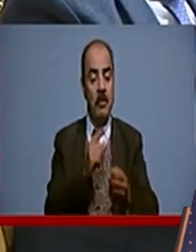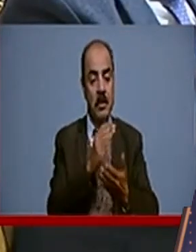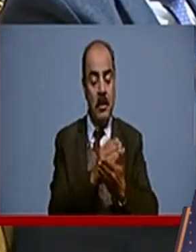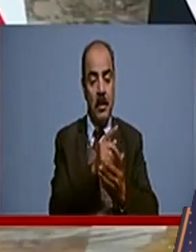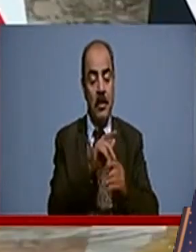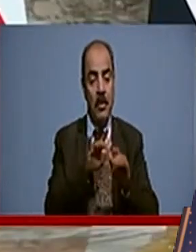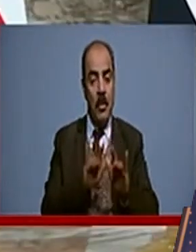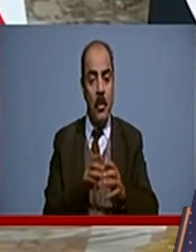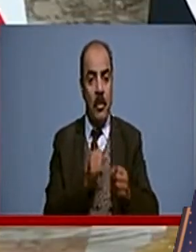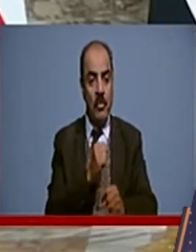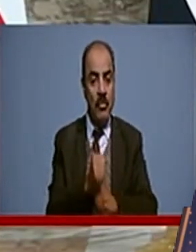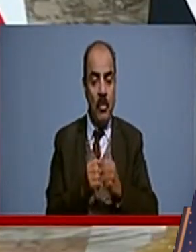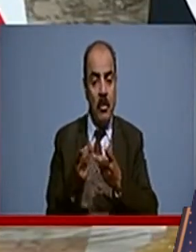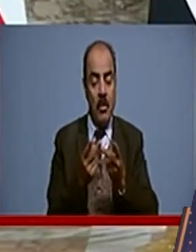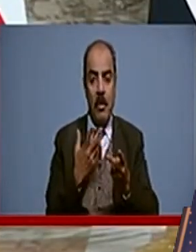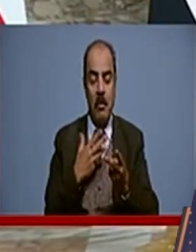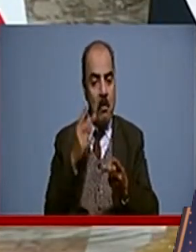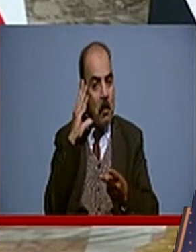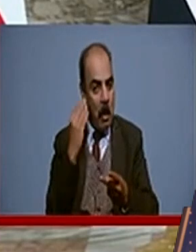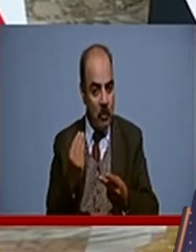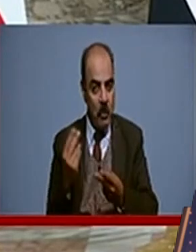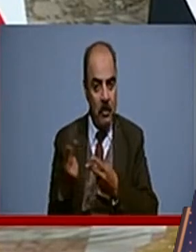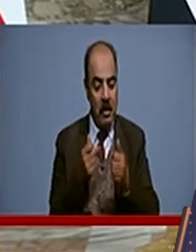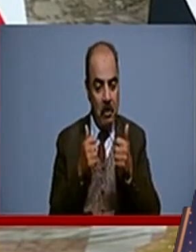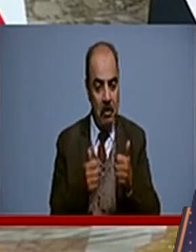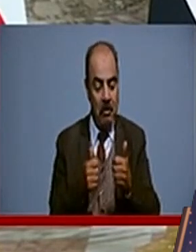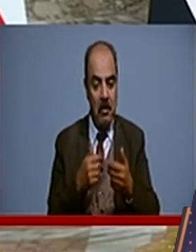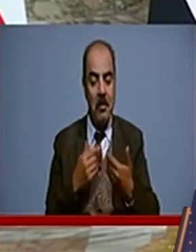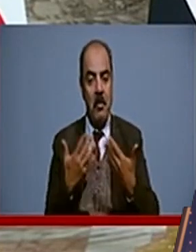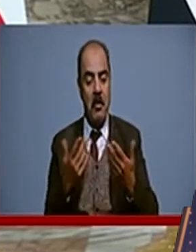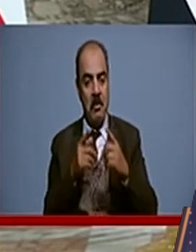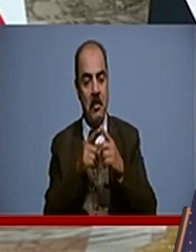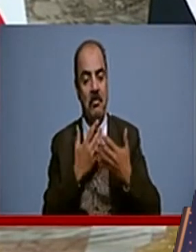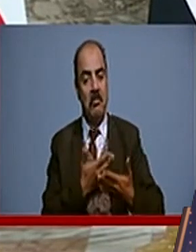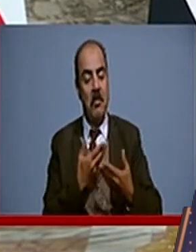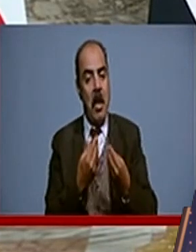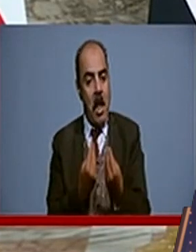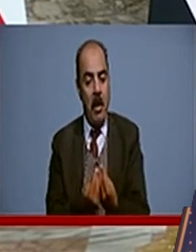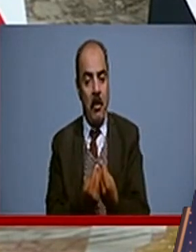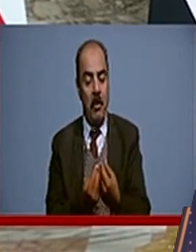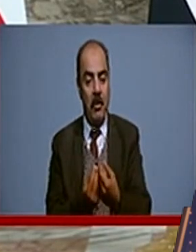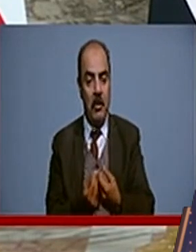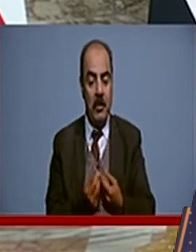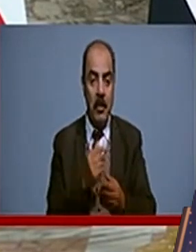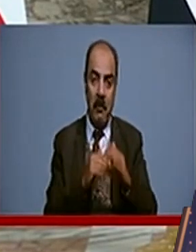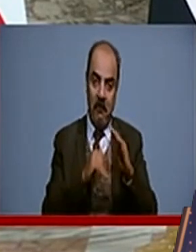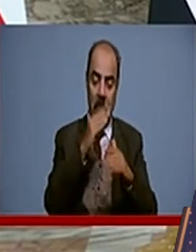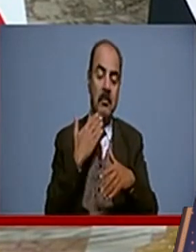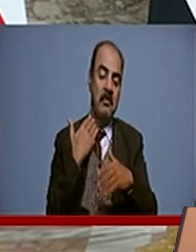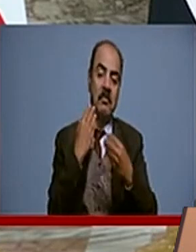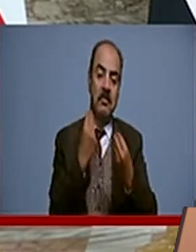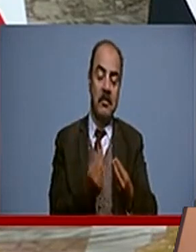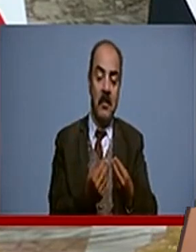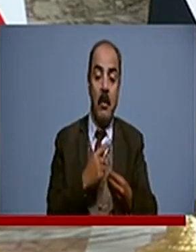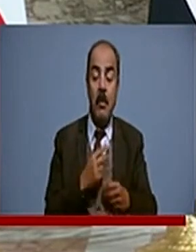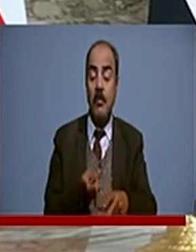يعني استقبالنا ليك يكون استقبال يعني يليق بمكانتك، ونحن